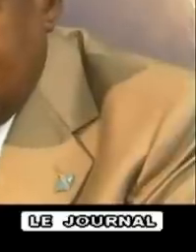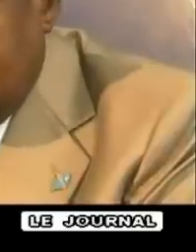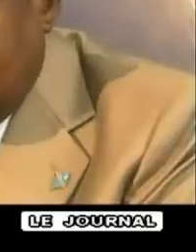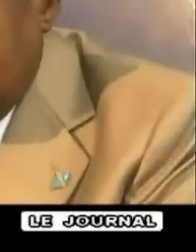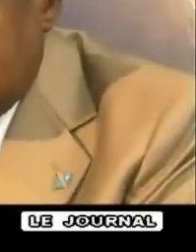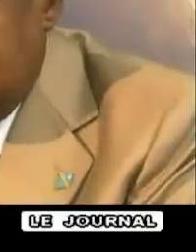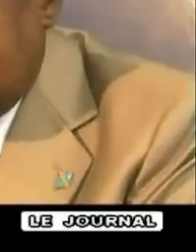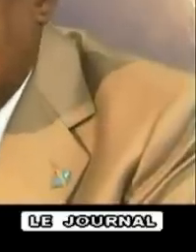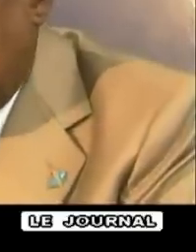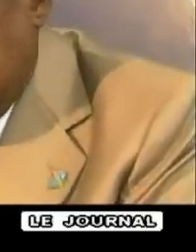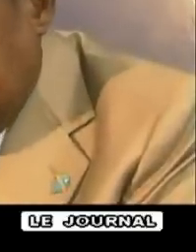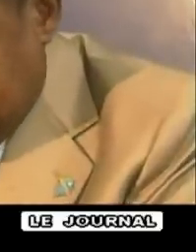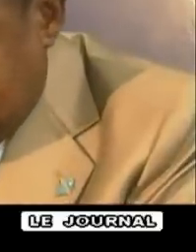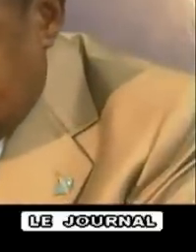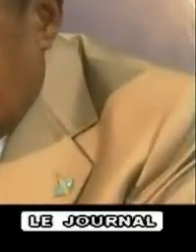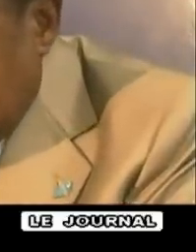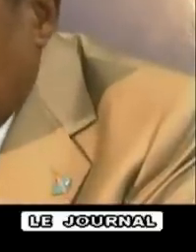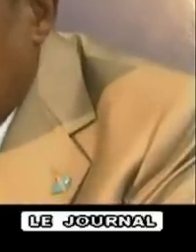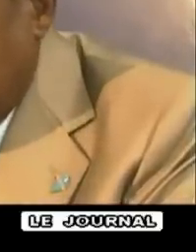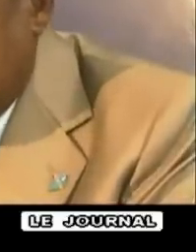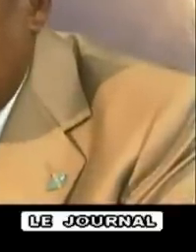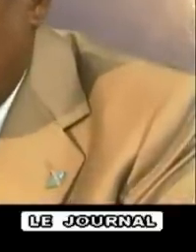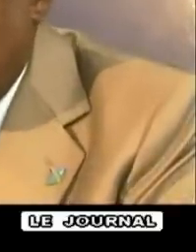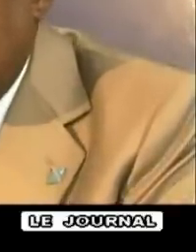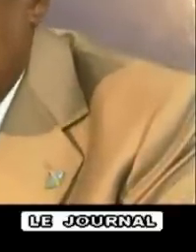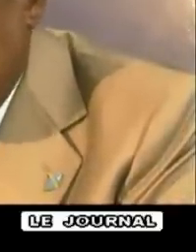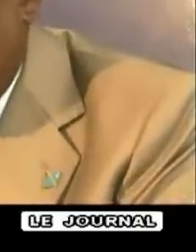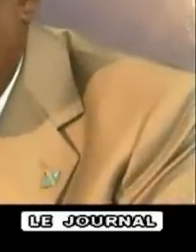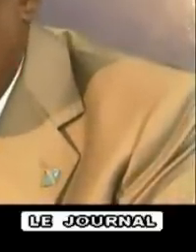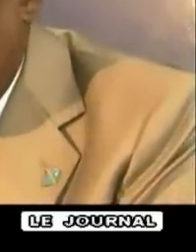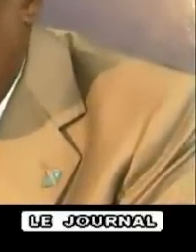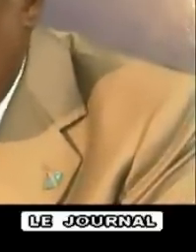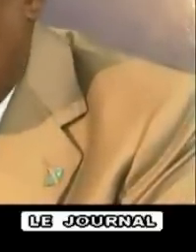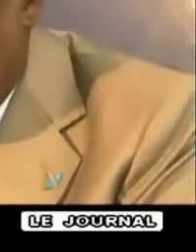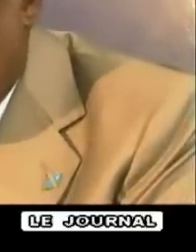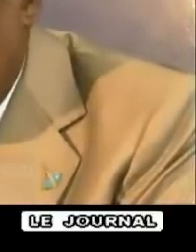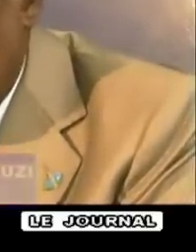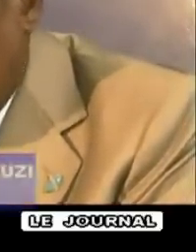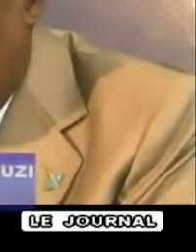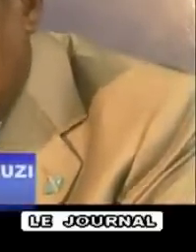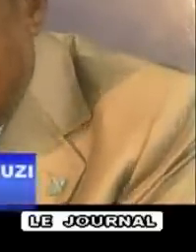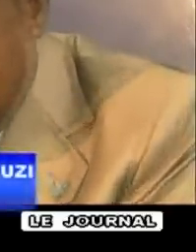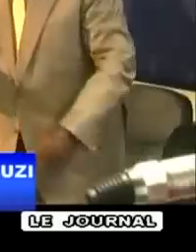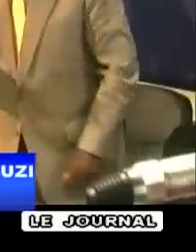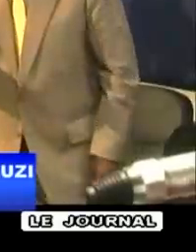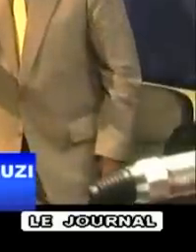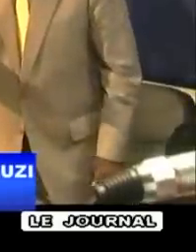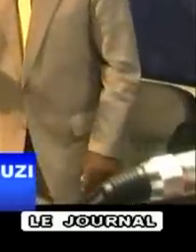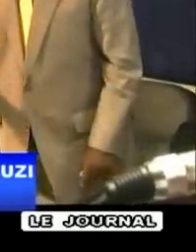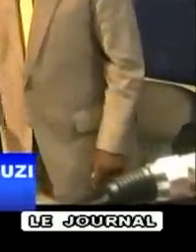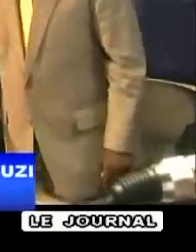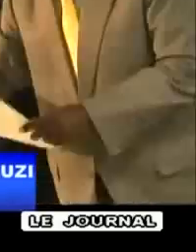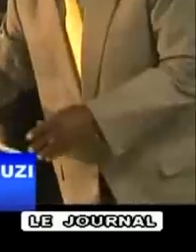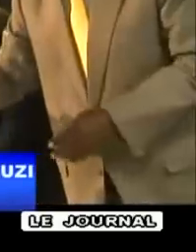gravir les chemins escarpés du développement pour construire des entreprises bancables. Le clou